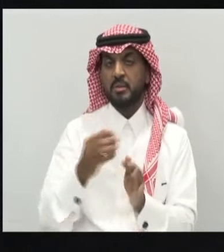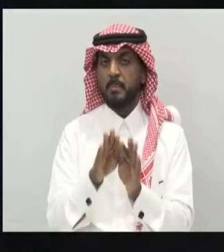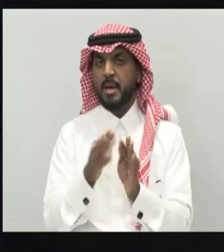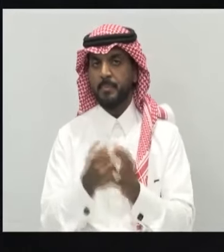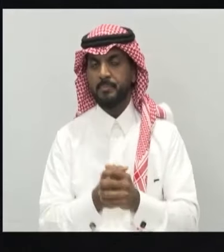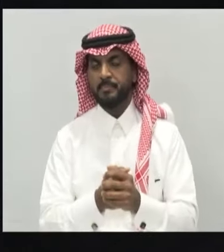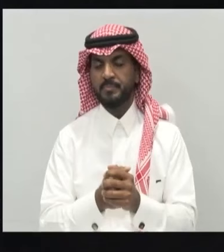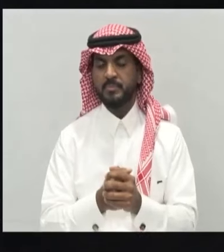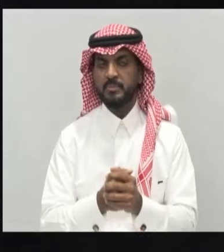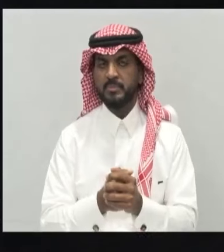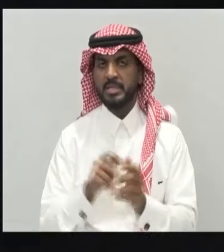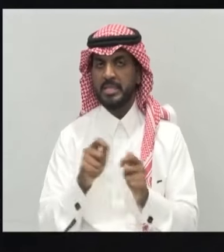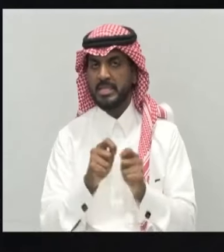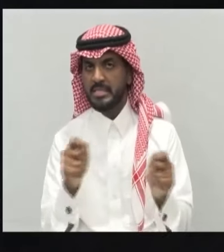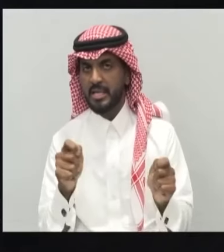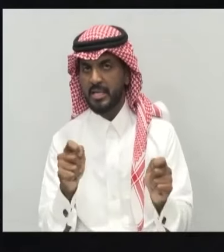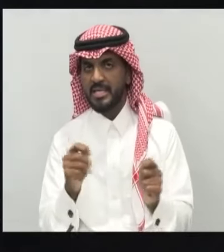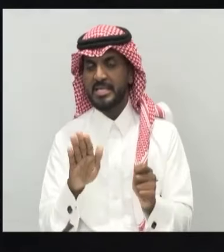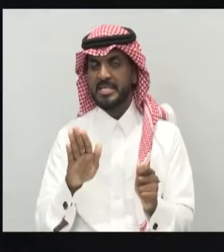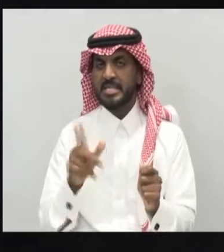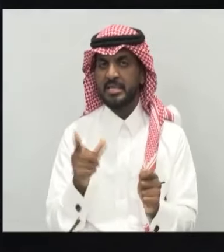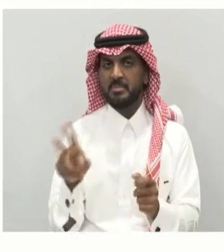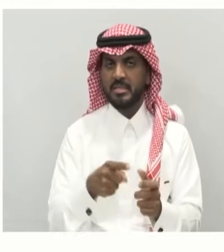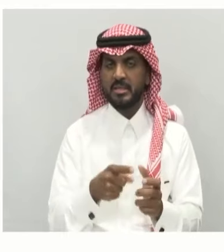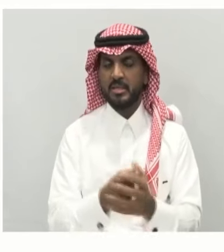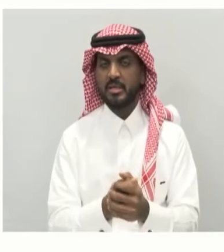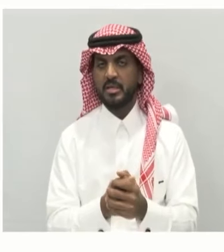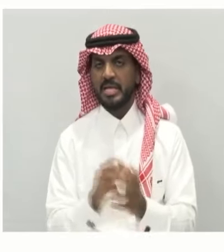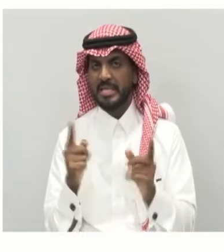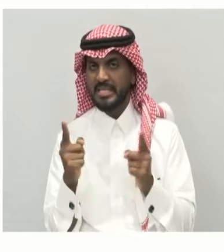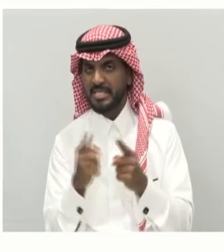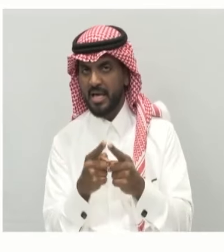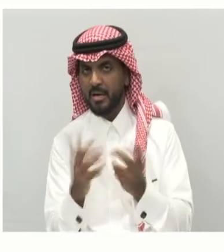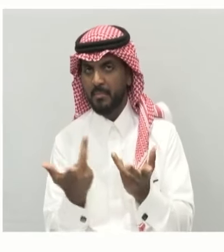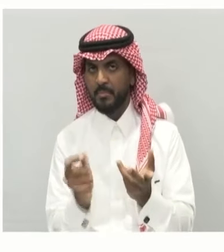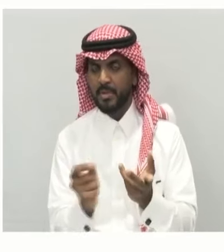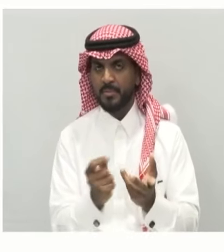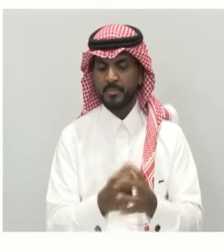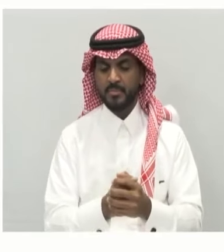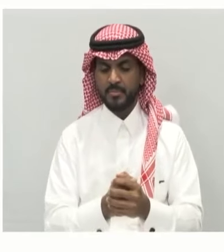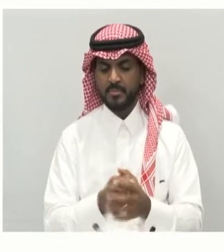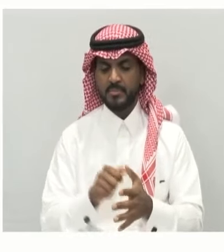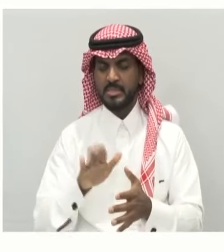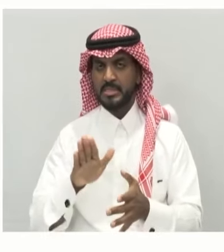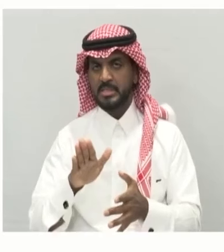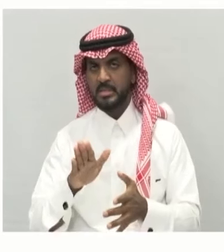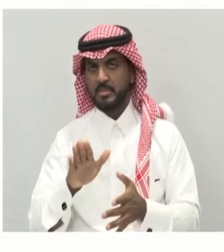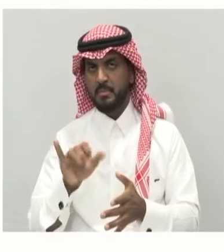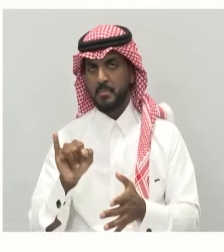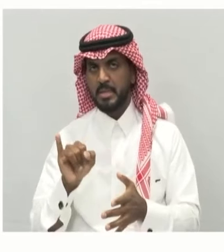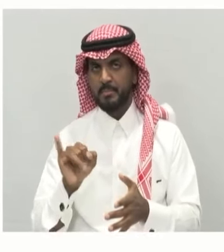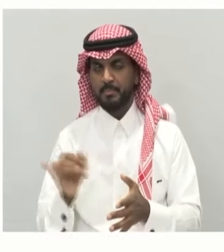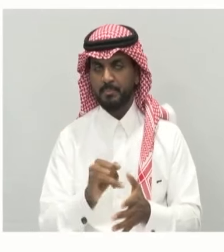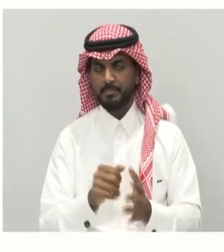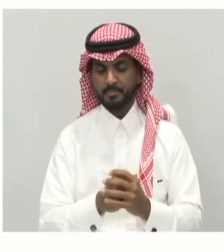اذا نقيسها بماذا بالسنتيمتر بارك الله فيكم من يقوللي الاختصار حق السنتيمتر س مم